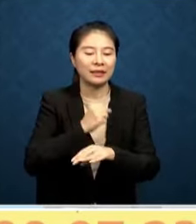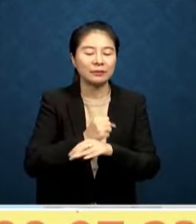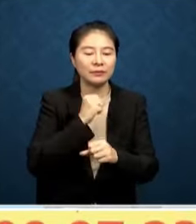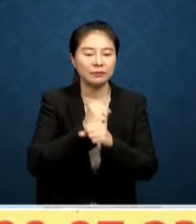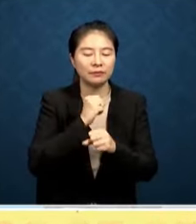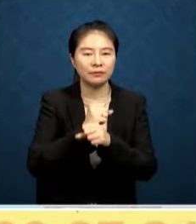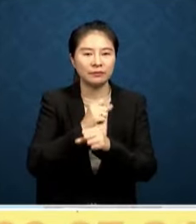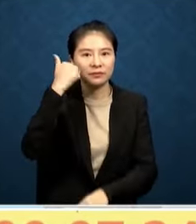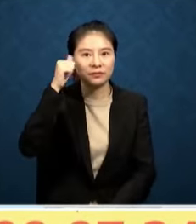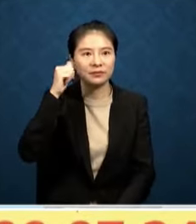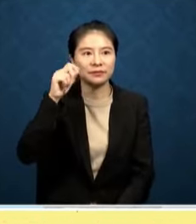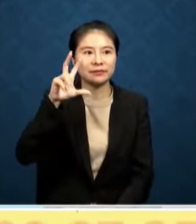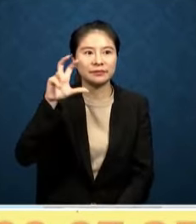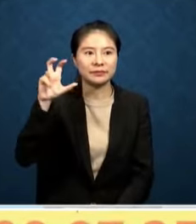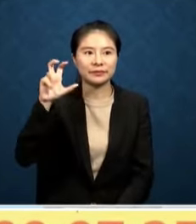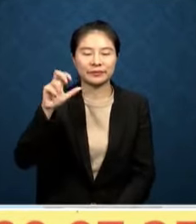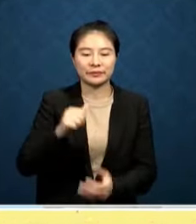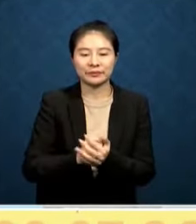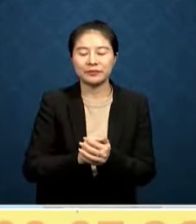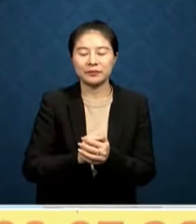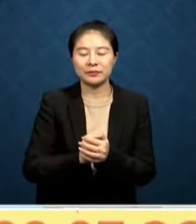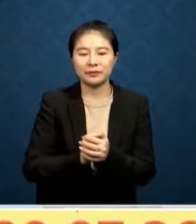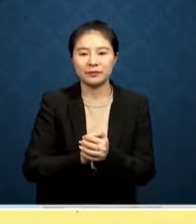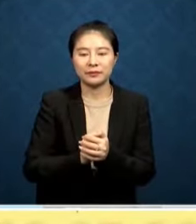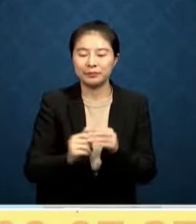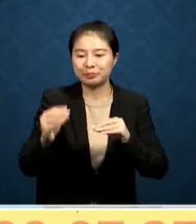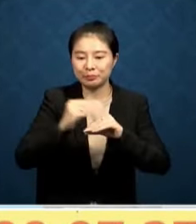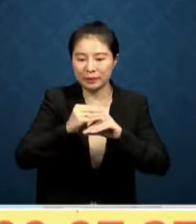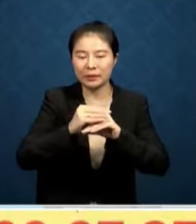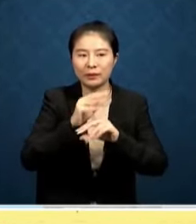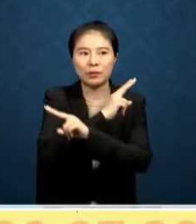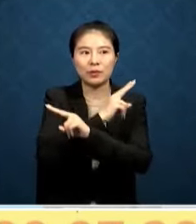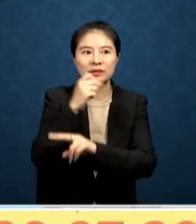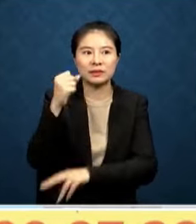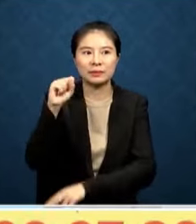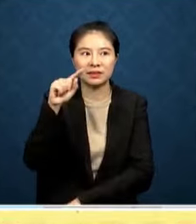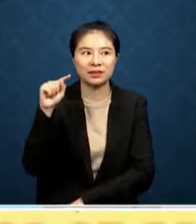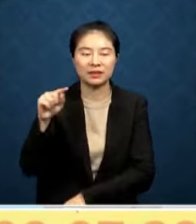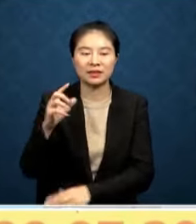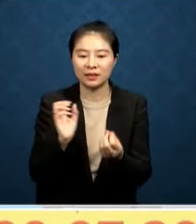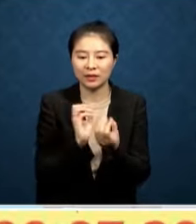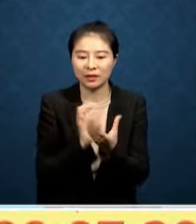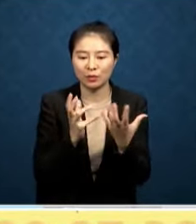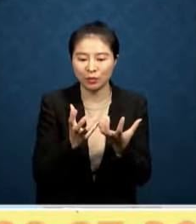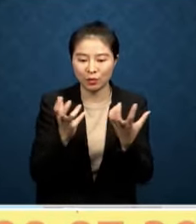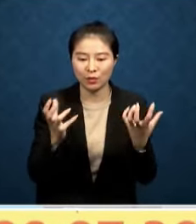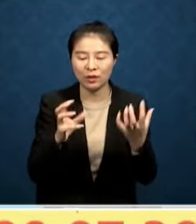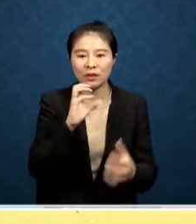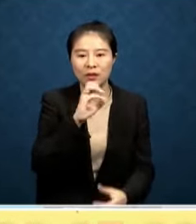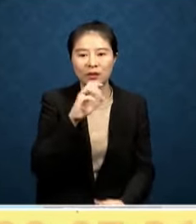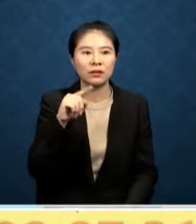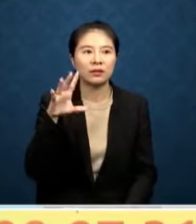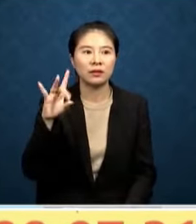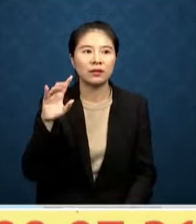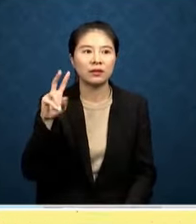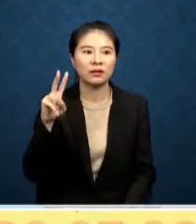เศรษฐศาสตร์ธรรมศาสตร์นะครับขึ้นค่าแรง 10% เนี่ยกระทบต่อสินค้าโดยรวมเพียงแค่ 0.82% เท่านั้นเองนะครับดังนั้น